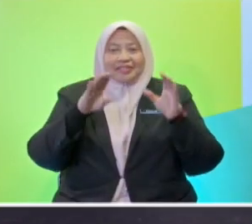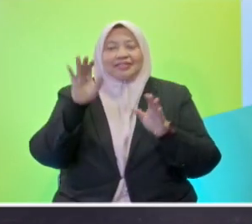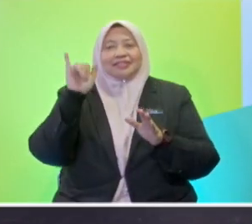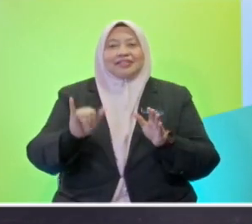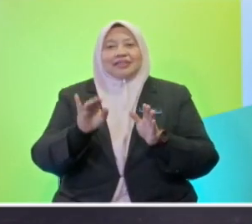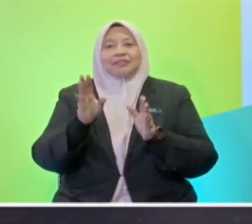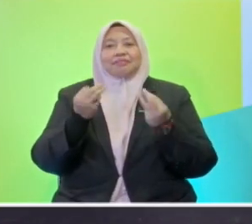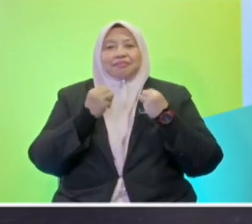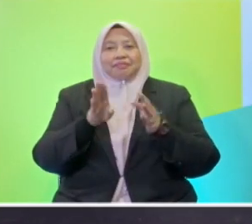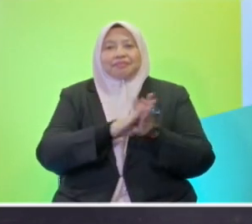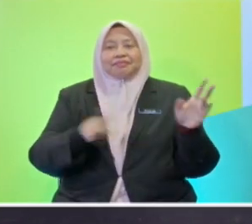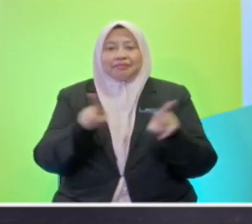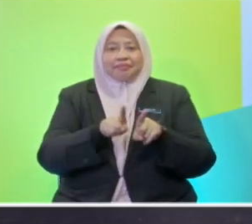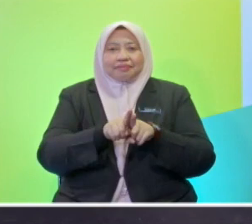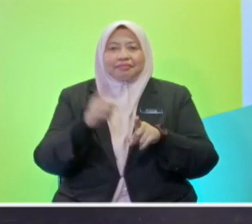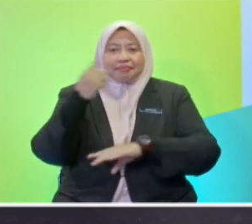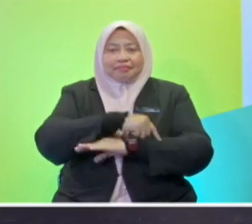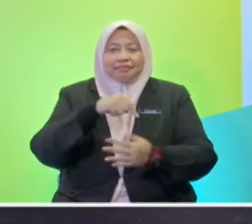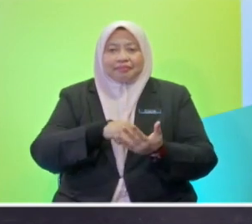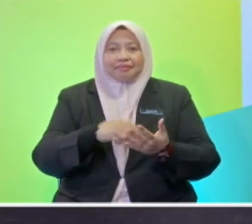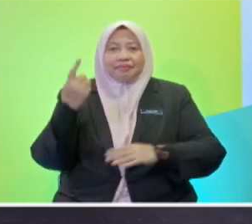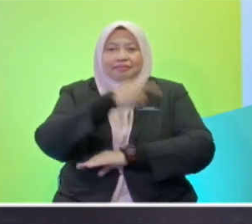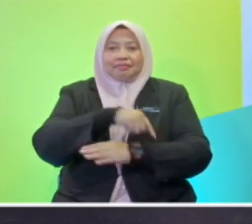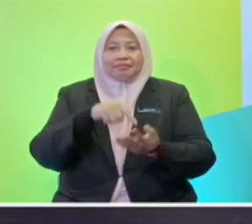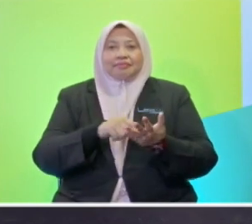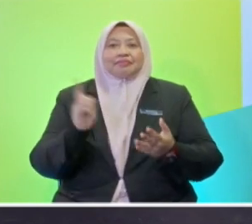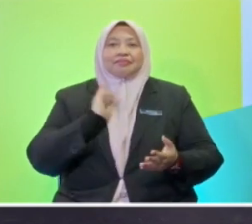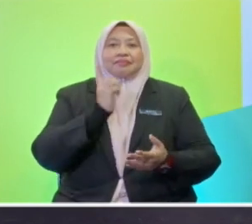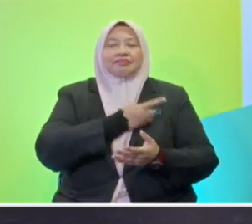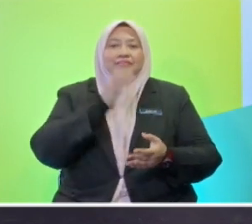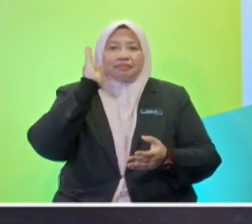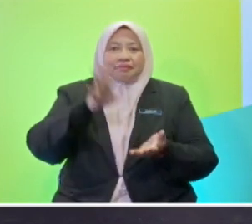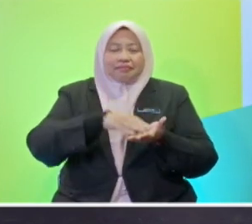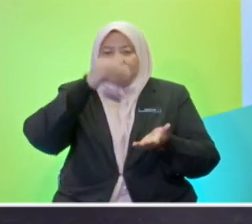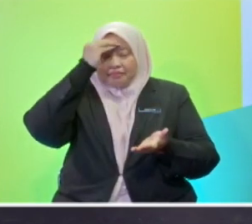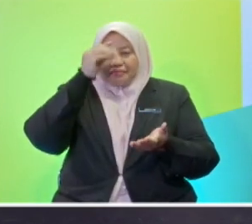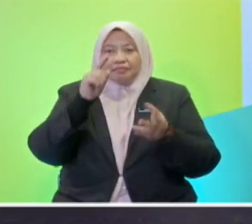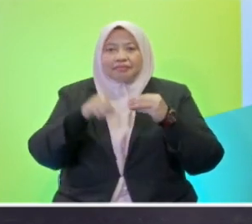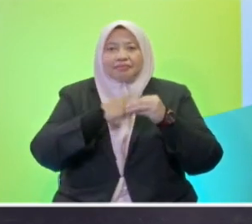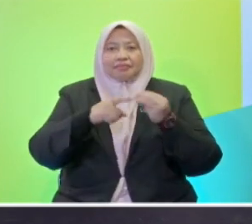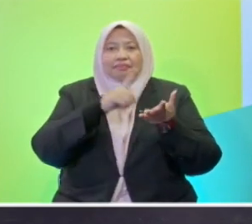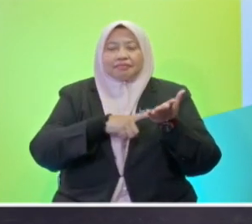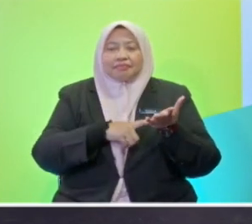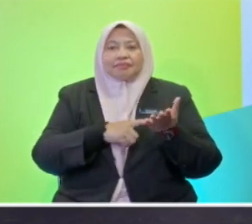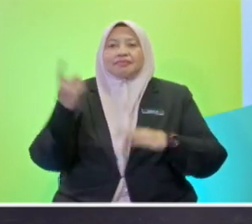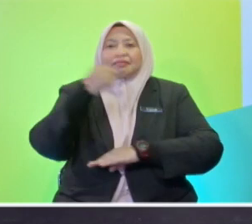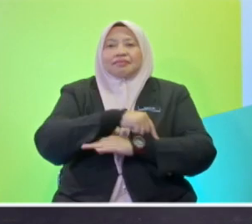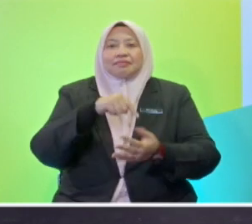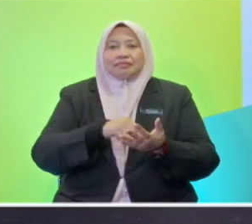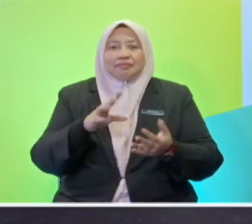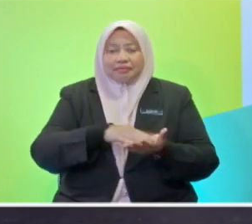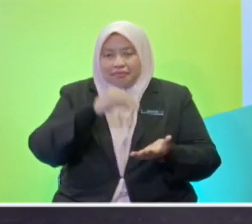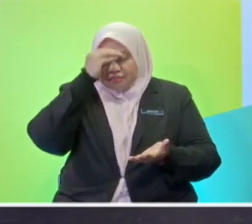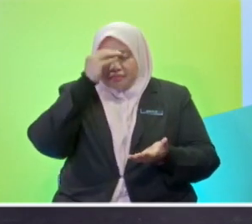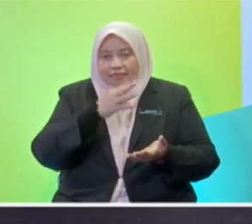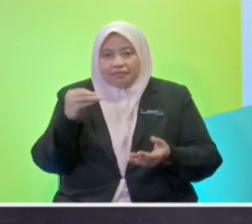dengan kita hari ini Oke kita belajar tentang apa ya oke Hari ini Hakim dan